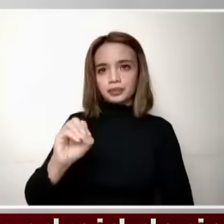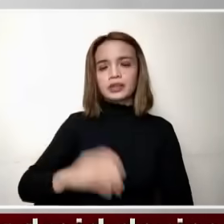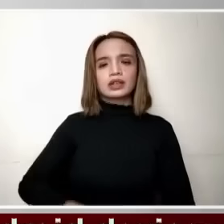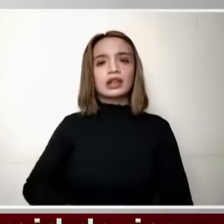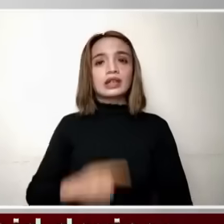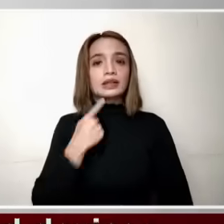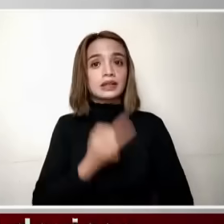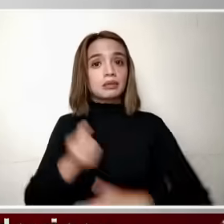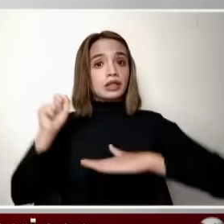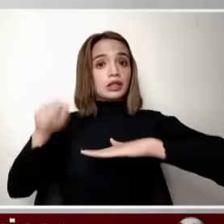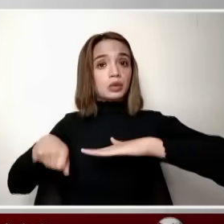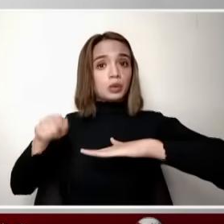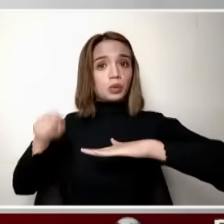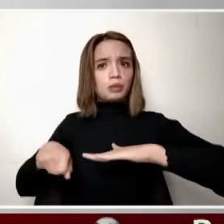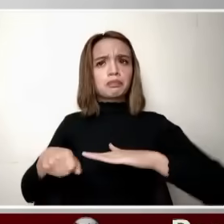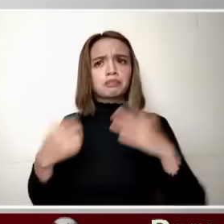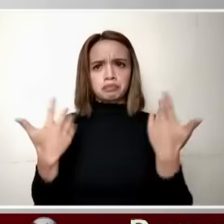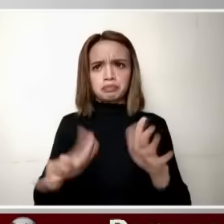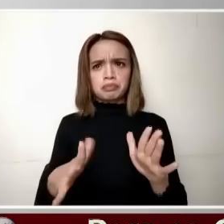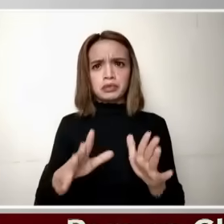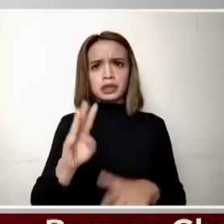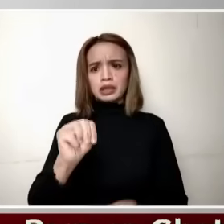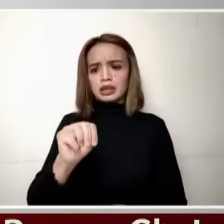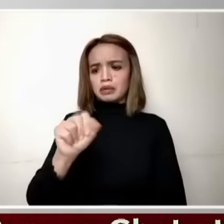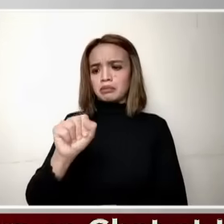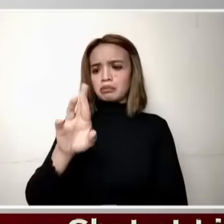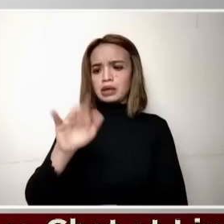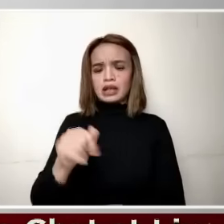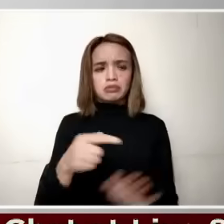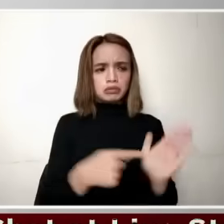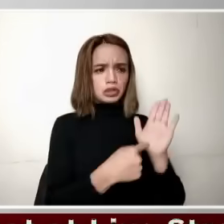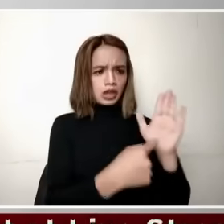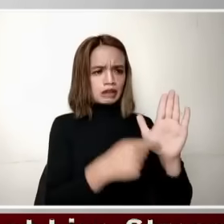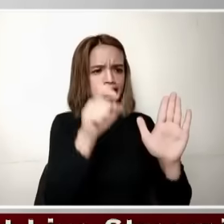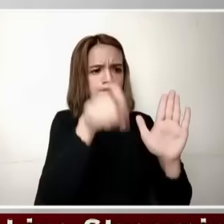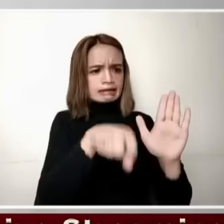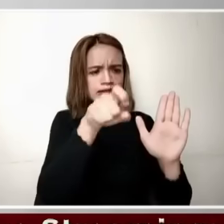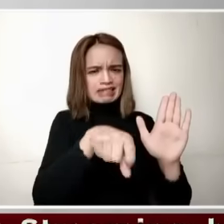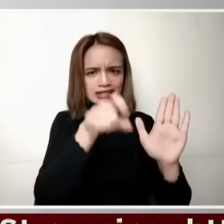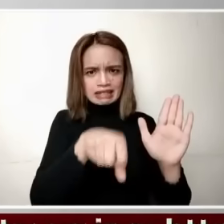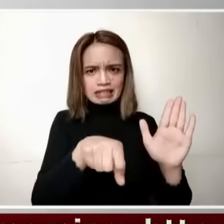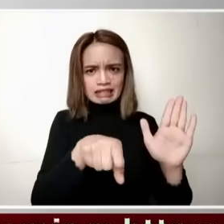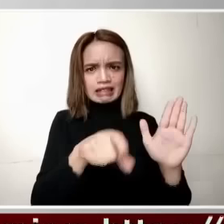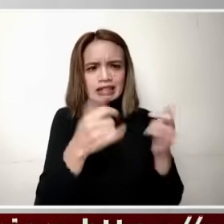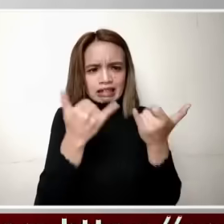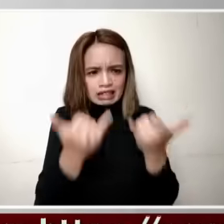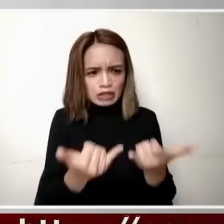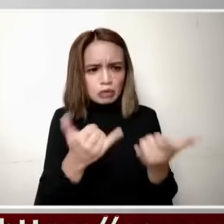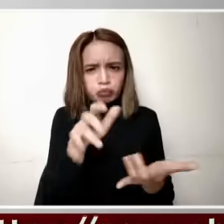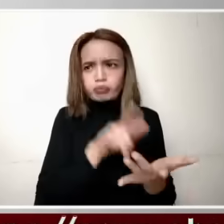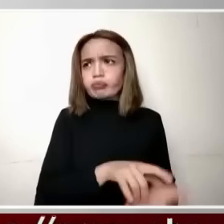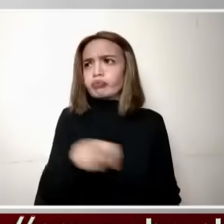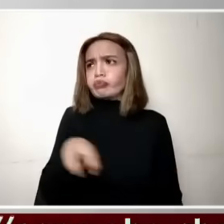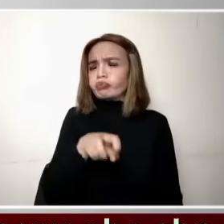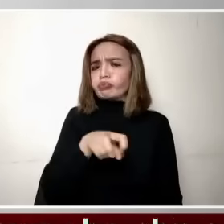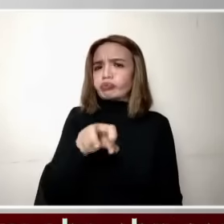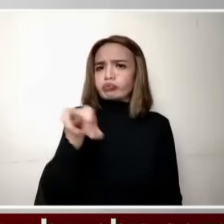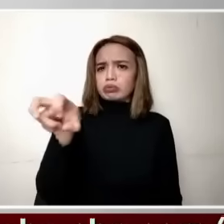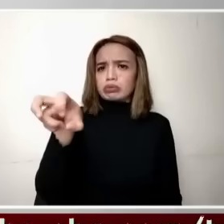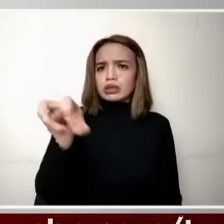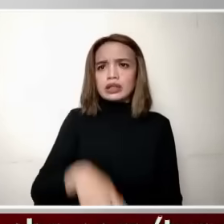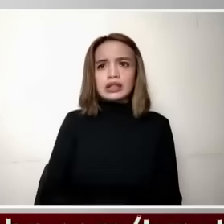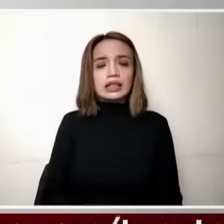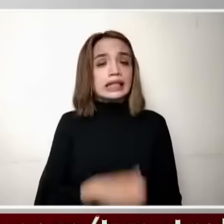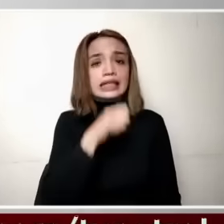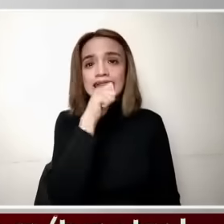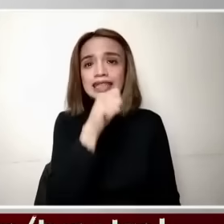Appeals, naipakita ni Ressa na kailangan at madalian ang kanyang pagbiyahe at hindi siya maituturing